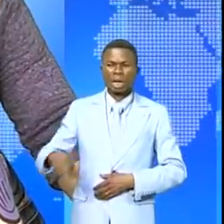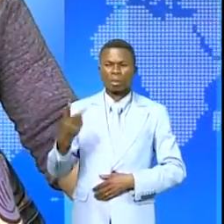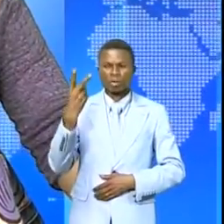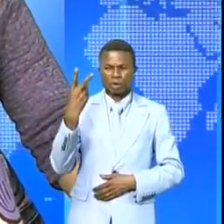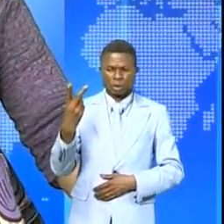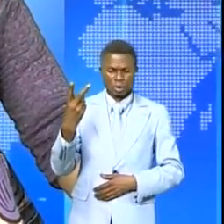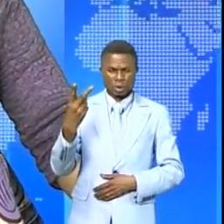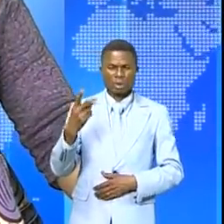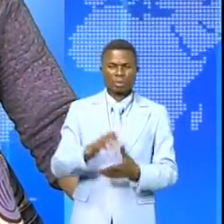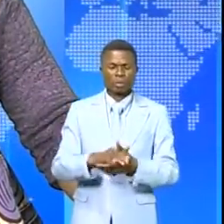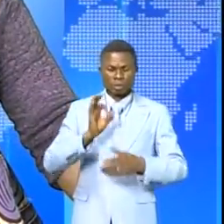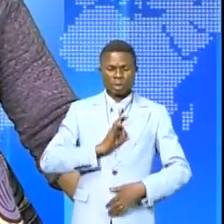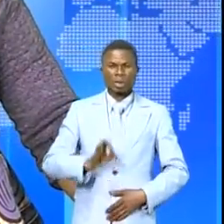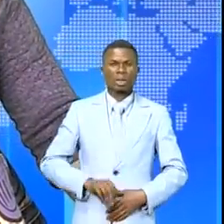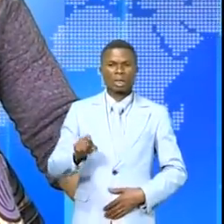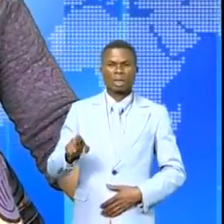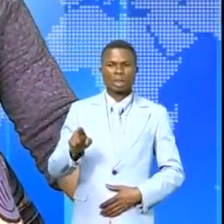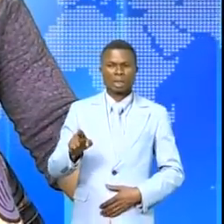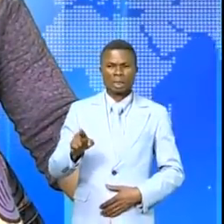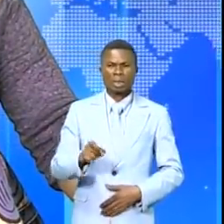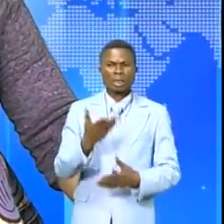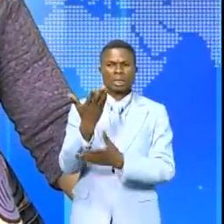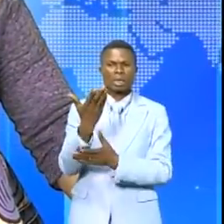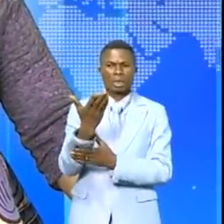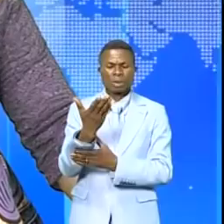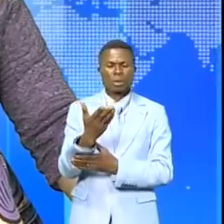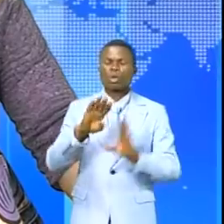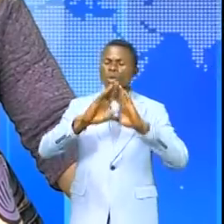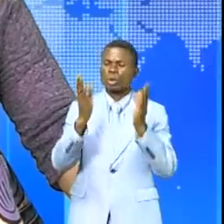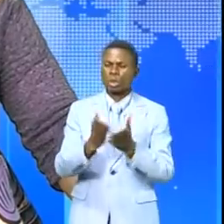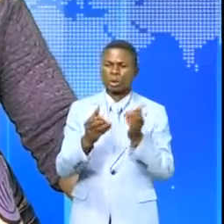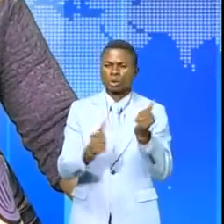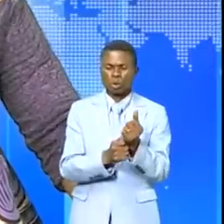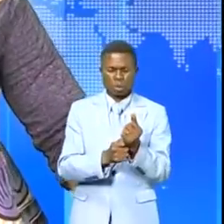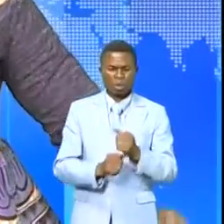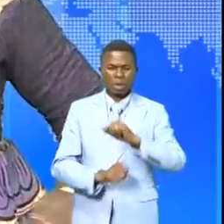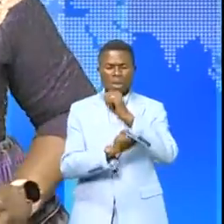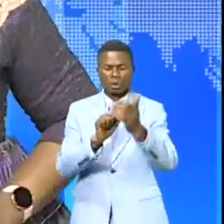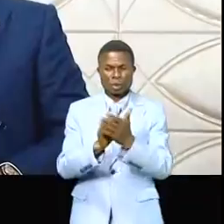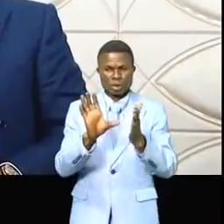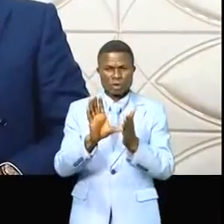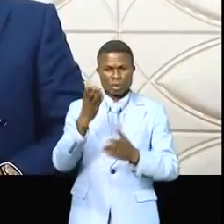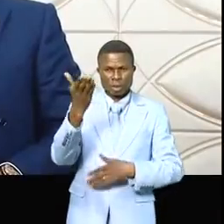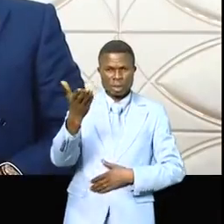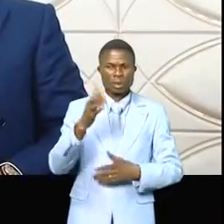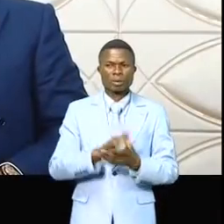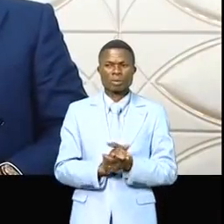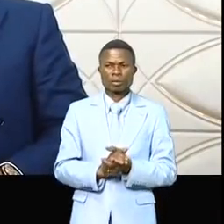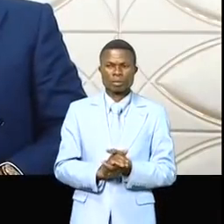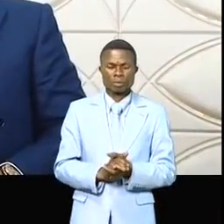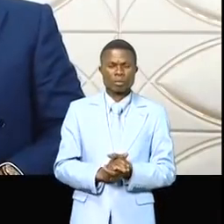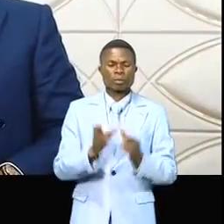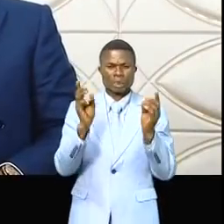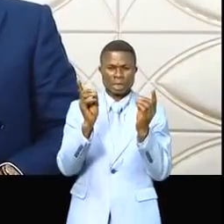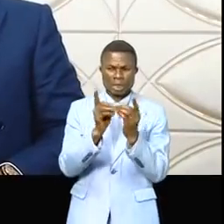Kivu. Félix-Antoine Tshisekedi Tshilombo appelle à une mobilisation totale. En voici un extrait de son discours. Et après